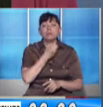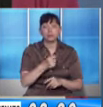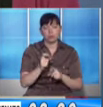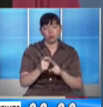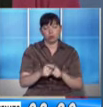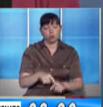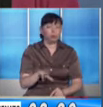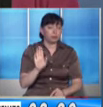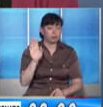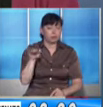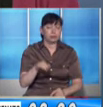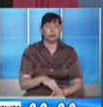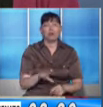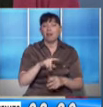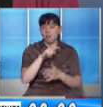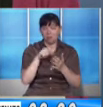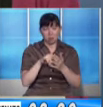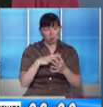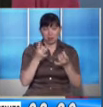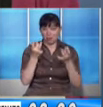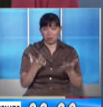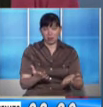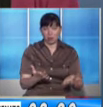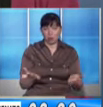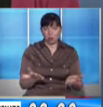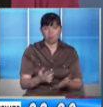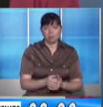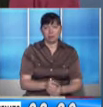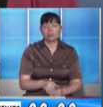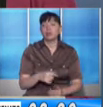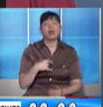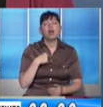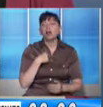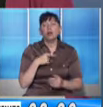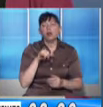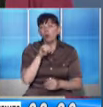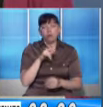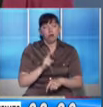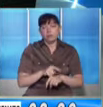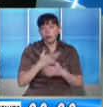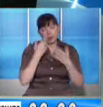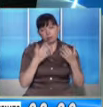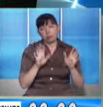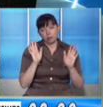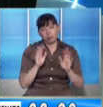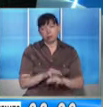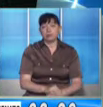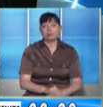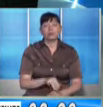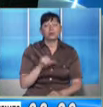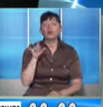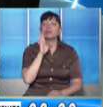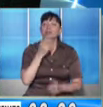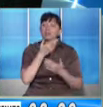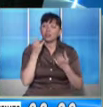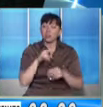Pentru domnul Perciun, nu, întrebarea era simplă. Acest om credeți că poate lupta cu corupția? Am întrebare pentru domnul Perciun, nu aveți timp? Vă rog, domnul Târguță are timp, dumneavoastră nu mai